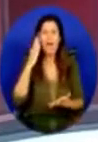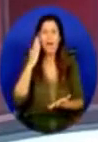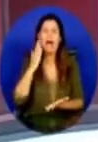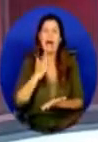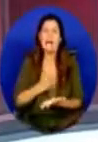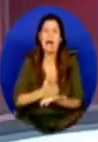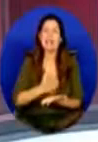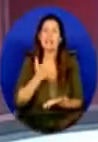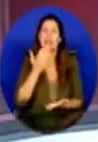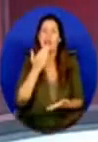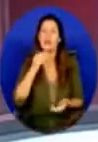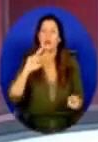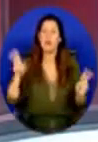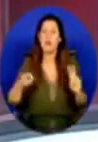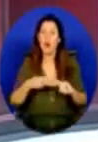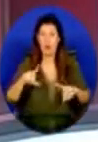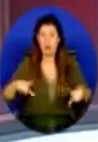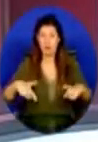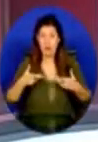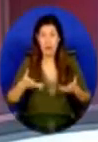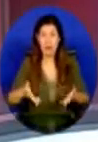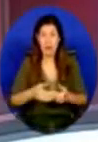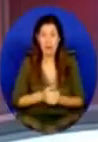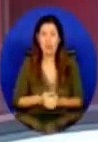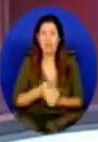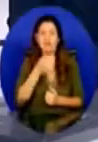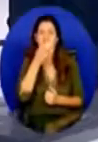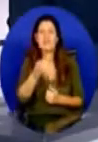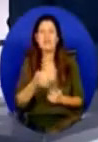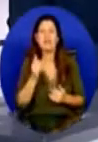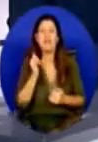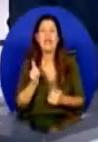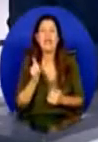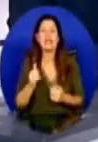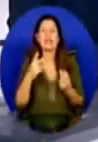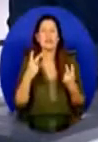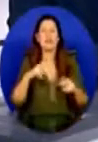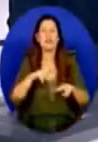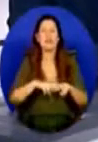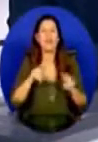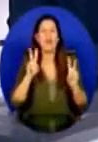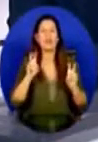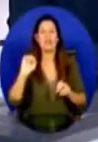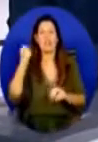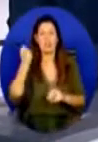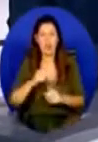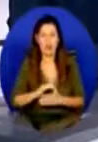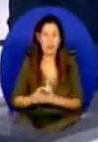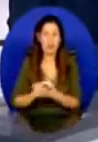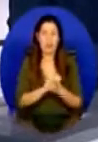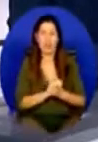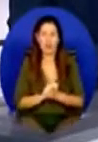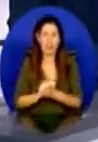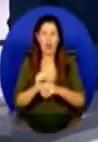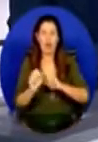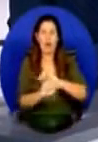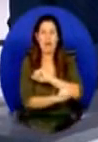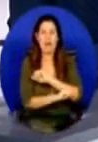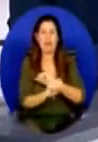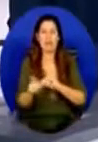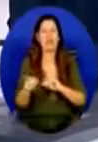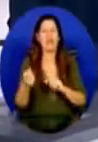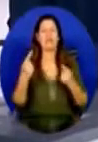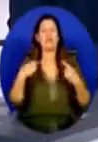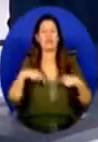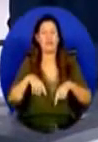איזו משמעות נשאר עדיין למושג ציונות? שלום יעקב חגואל, ממלא מקום יושב ראש ההסתדרות הציונית. שלום וברכה.